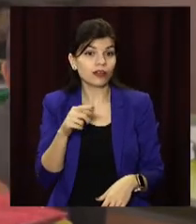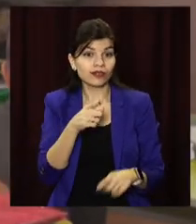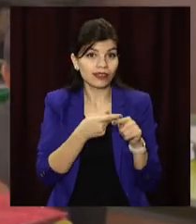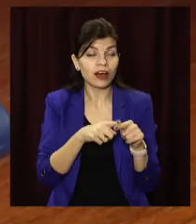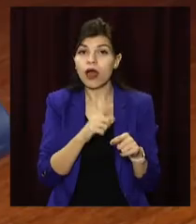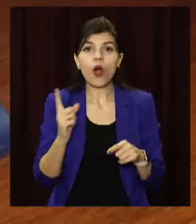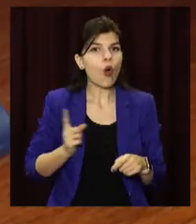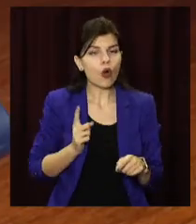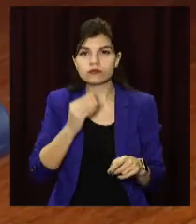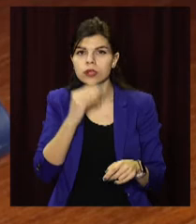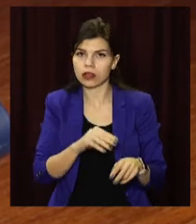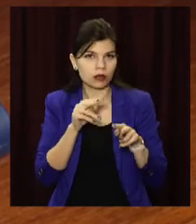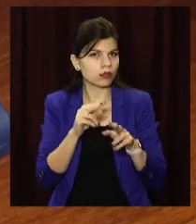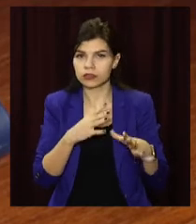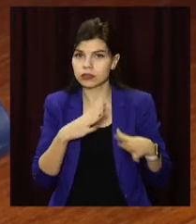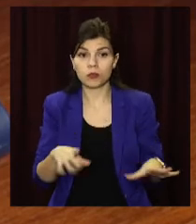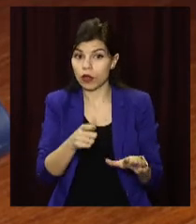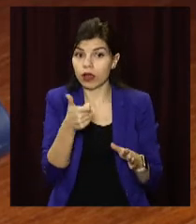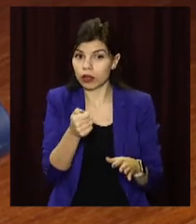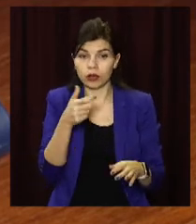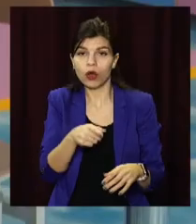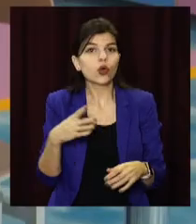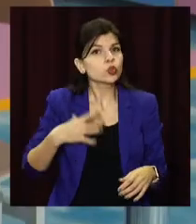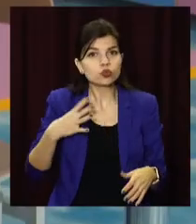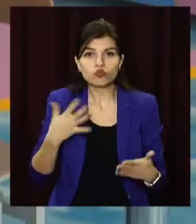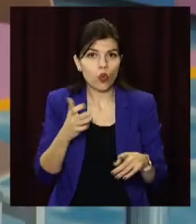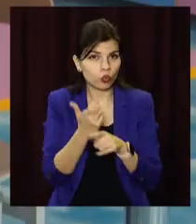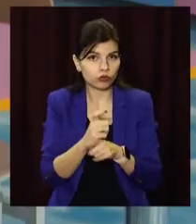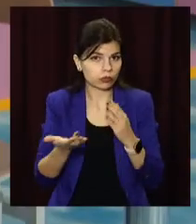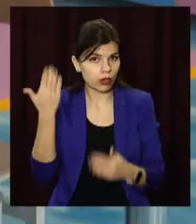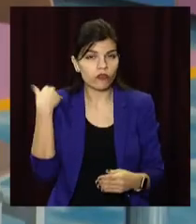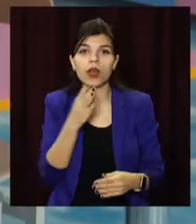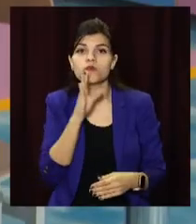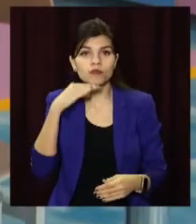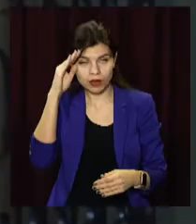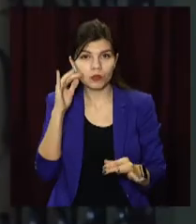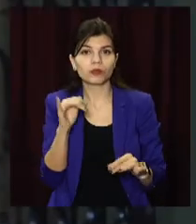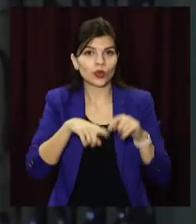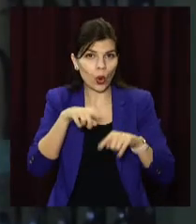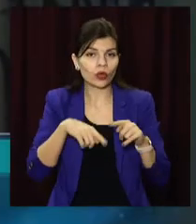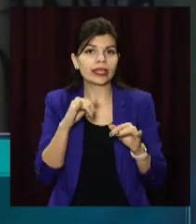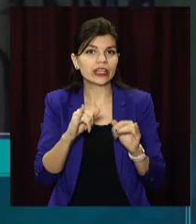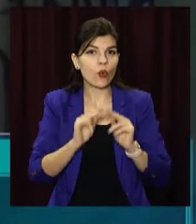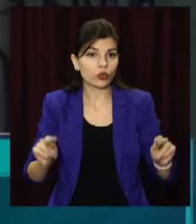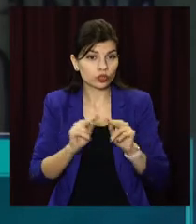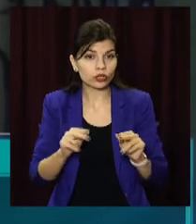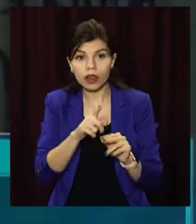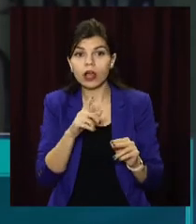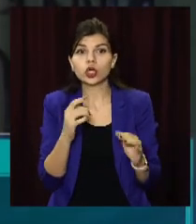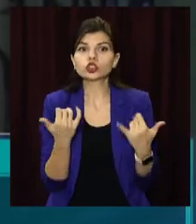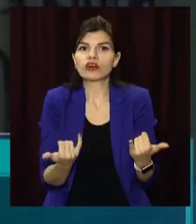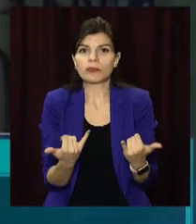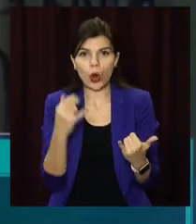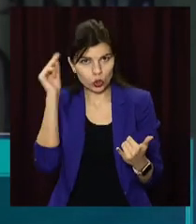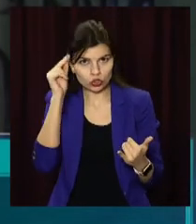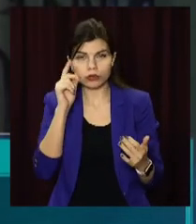належної охорони. Тому на так звану тривожну кнопку тут чекали давно. І батьки, і вчителі. Сучасна освіта вимагає від